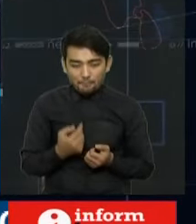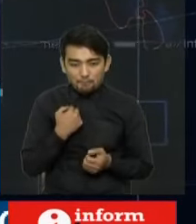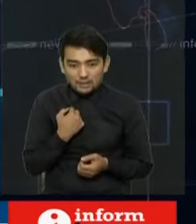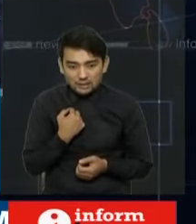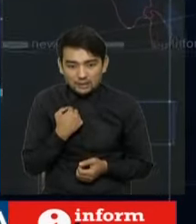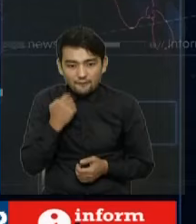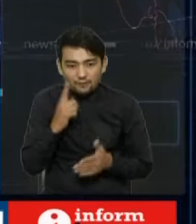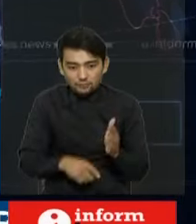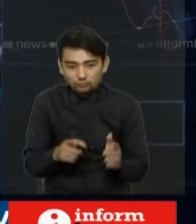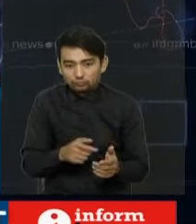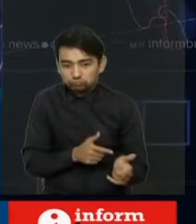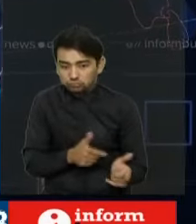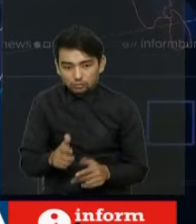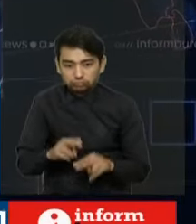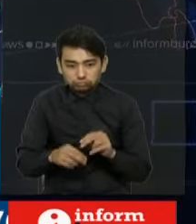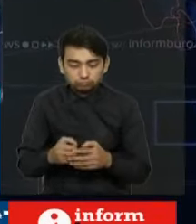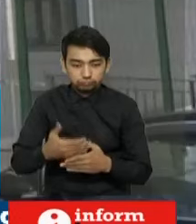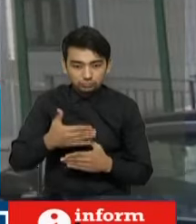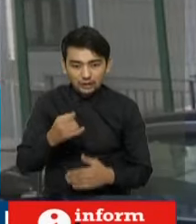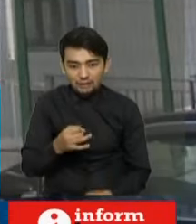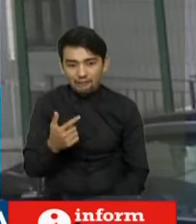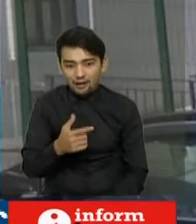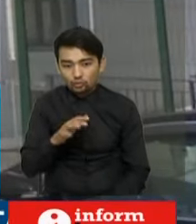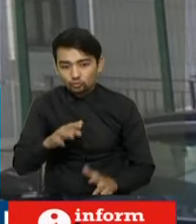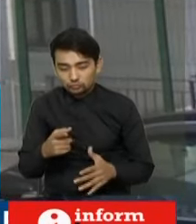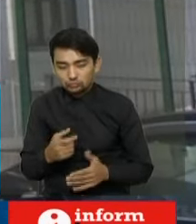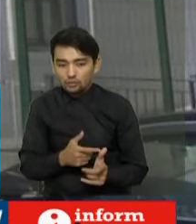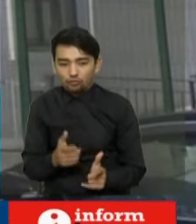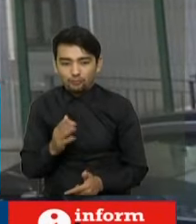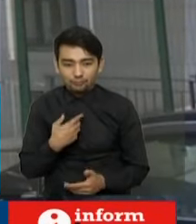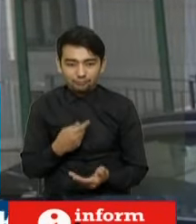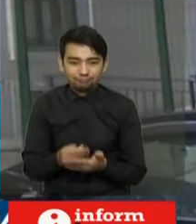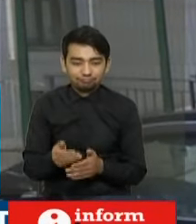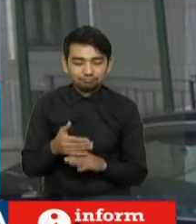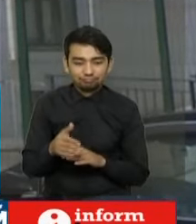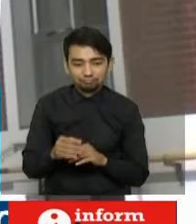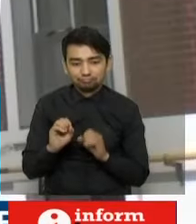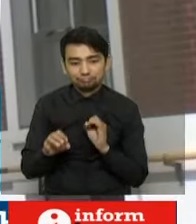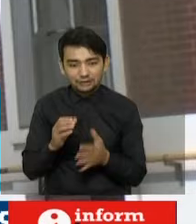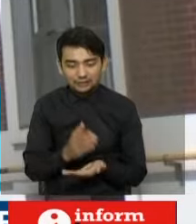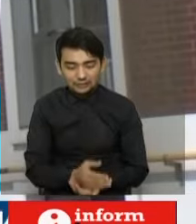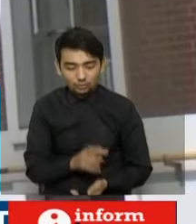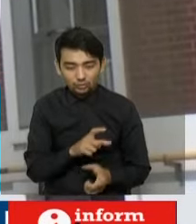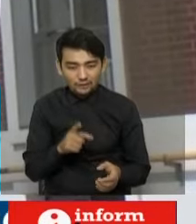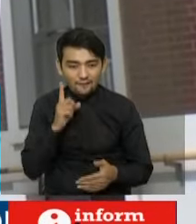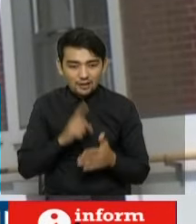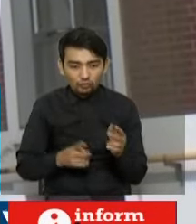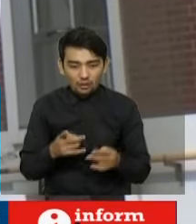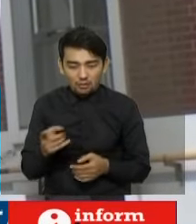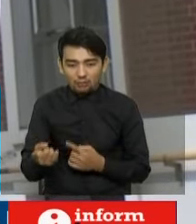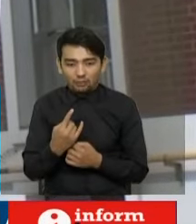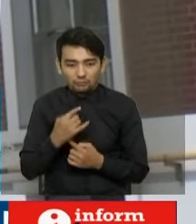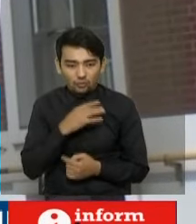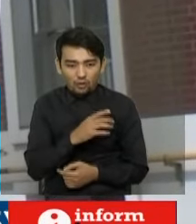она будет достроена, даже если вдруг наступит гарантийный случай. По данным жилищной компании, лучше всего обстоят дела с долевым строительством в Астане и